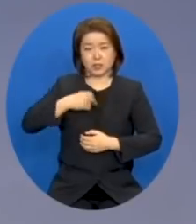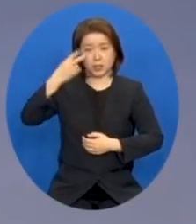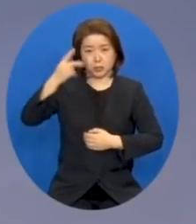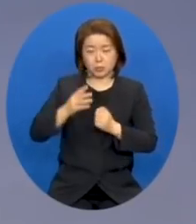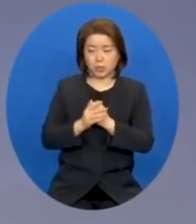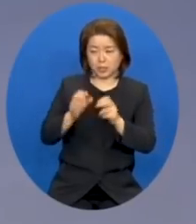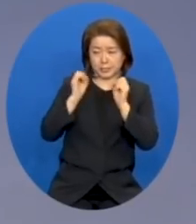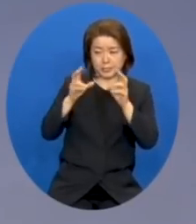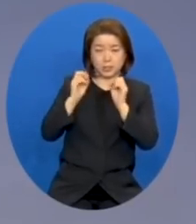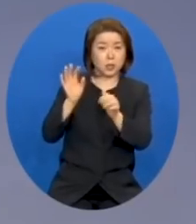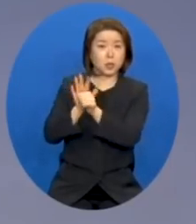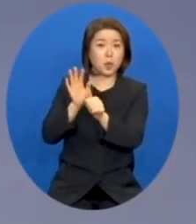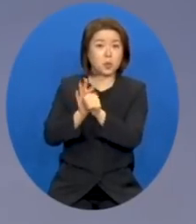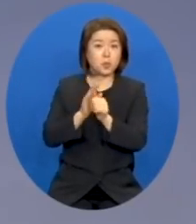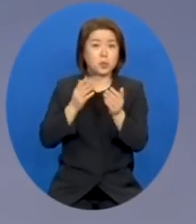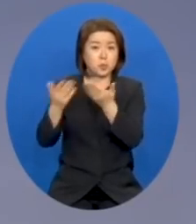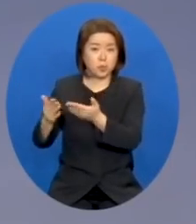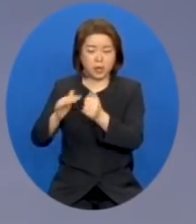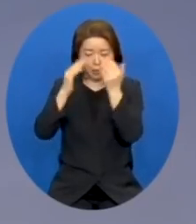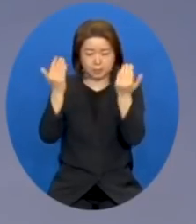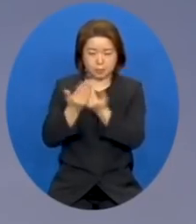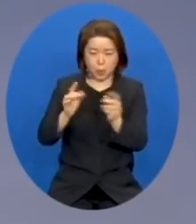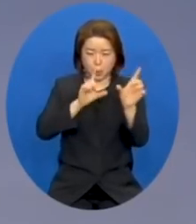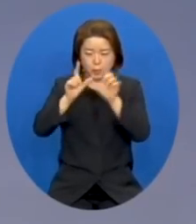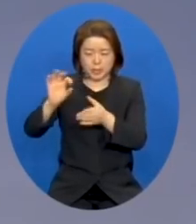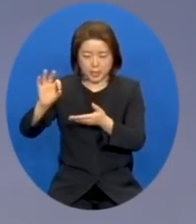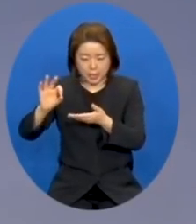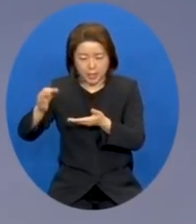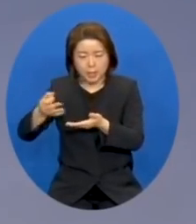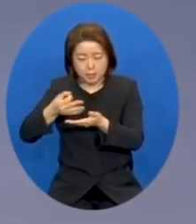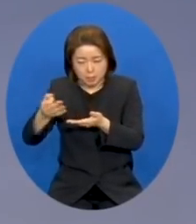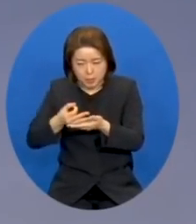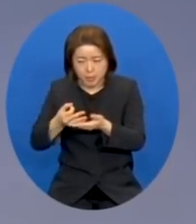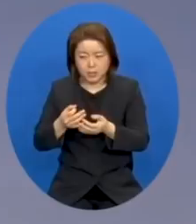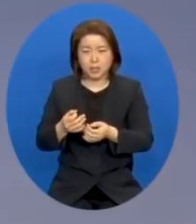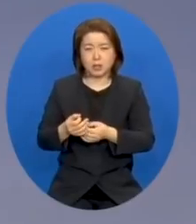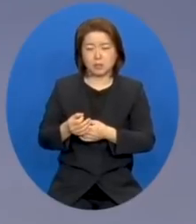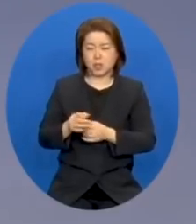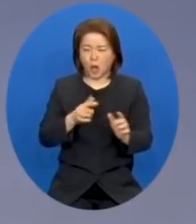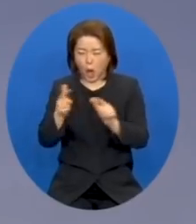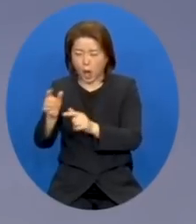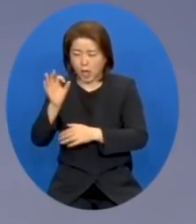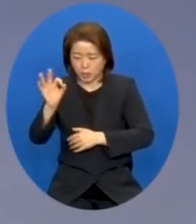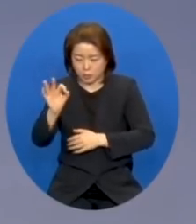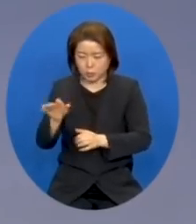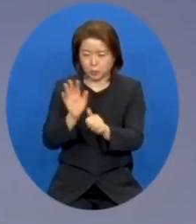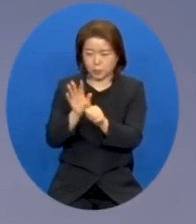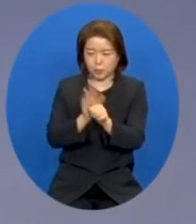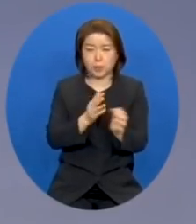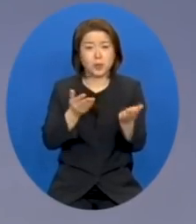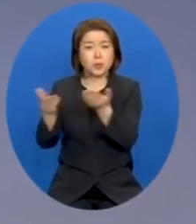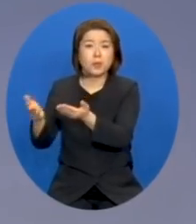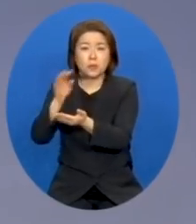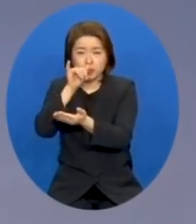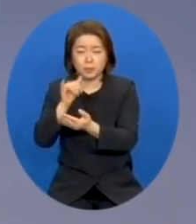선교 후원자 모든 생활 비어 선교비를 충당하는 역할을 했었던 것 같습니다